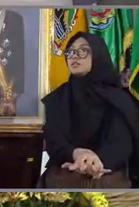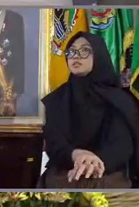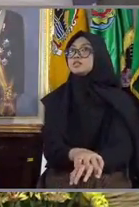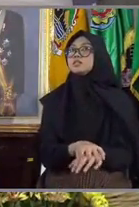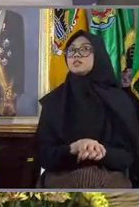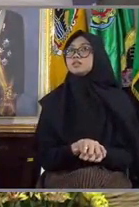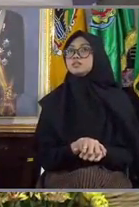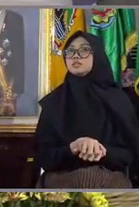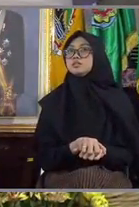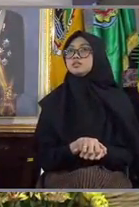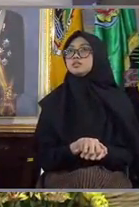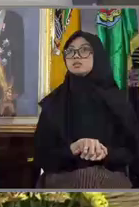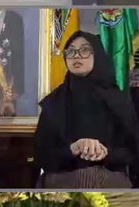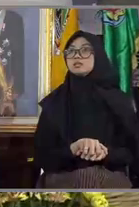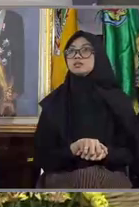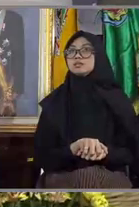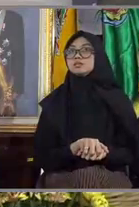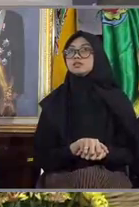Ya.